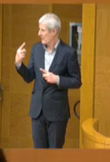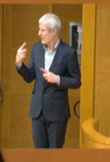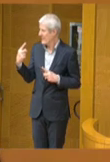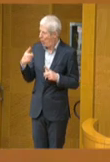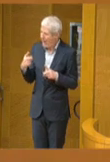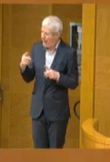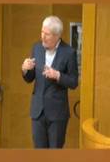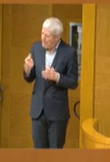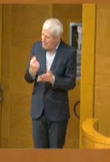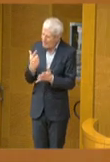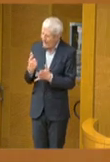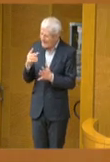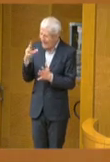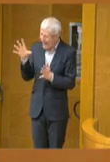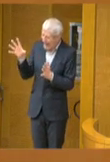importante acquisizione